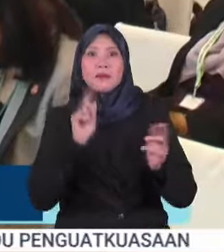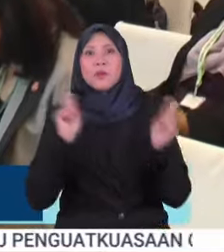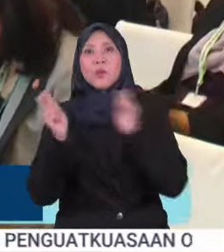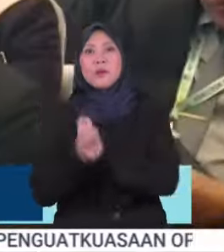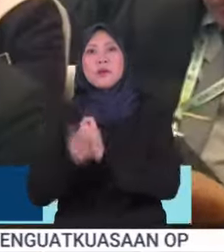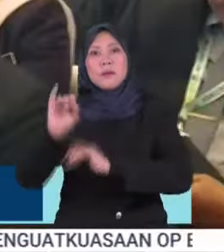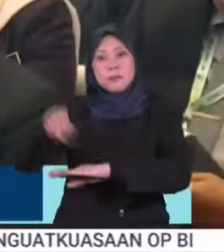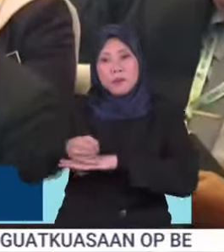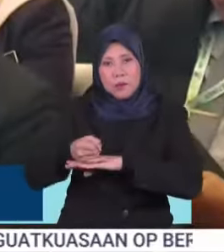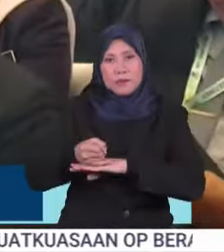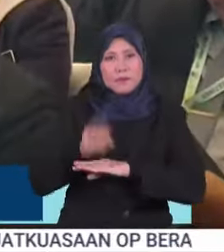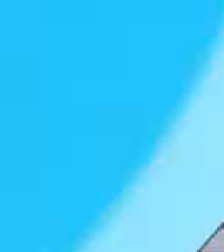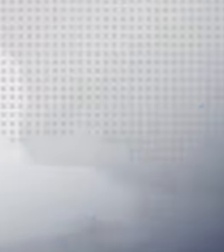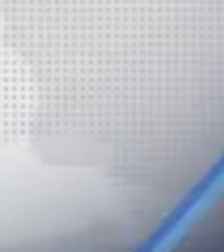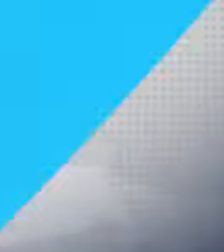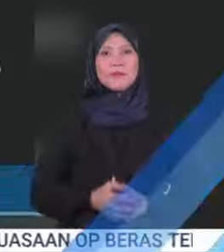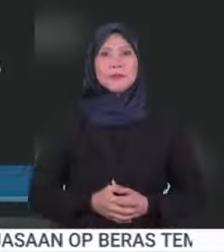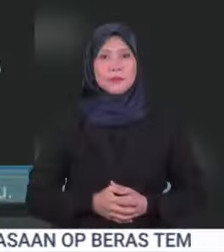kepada import.